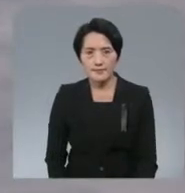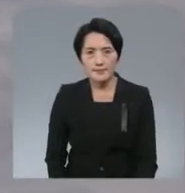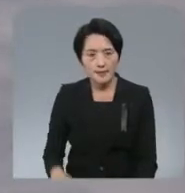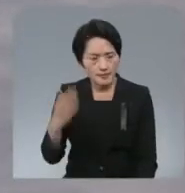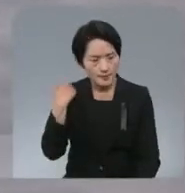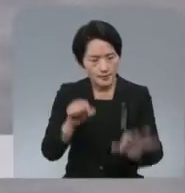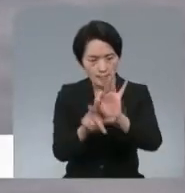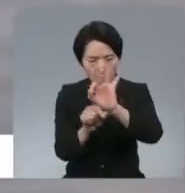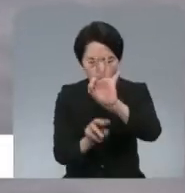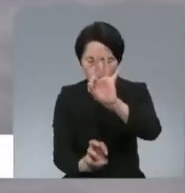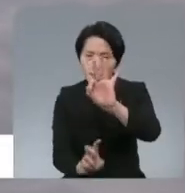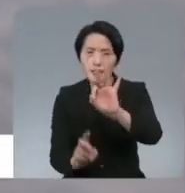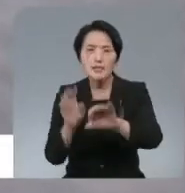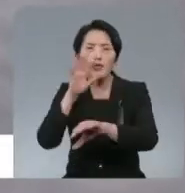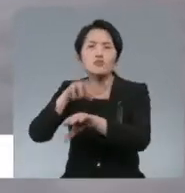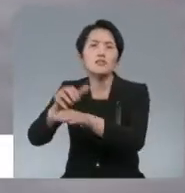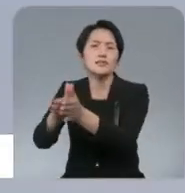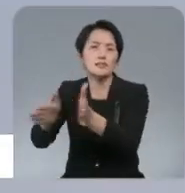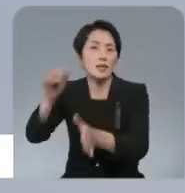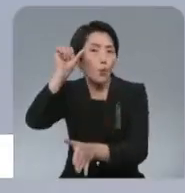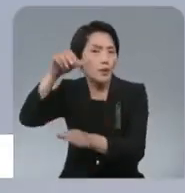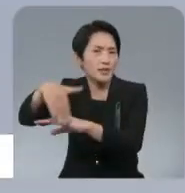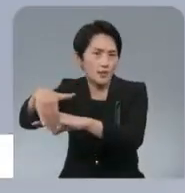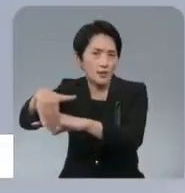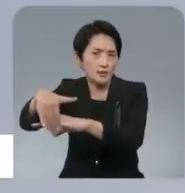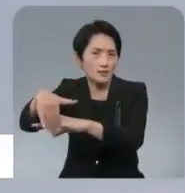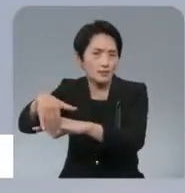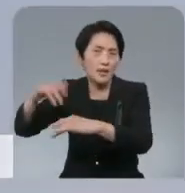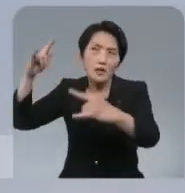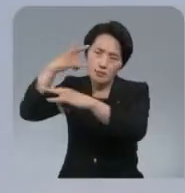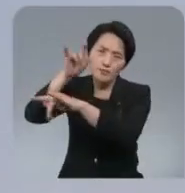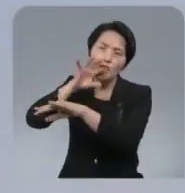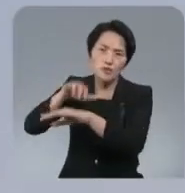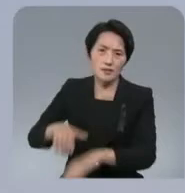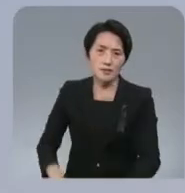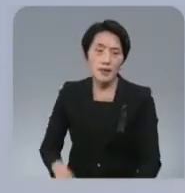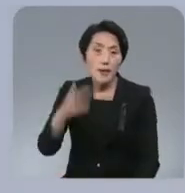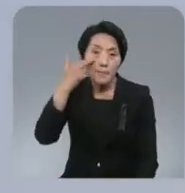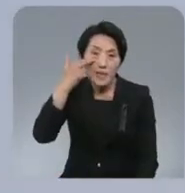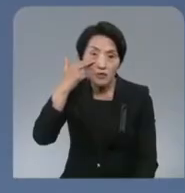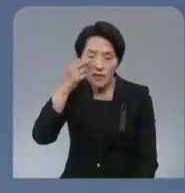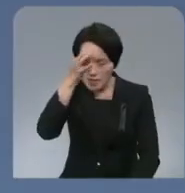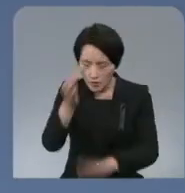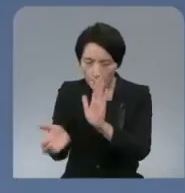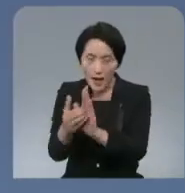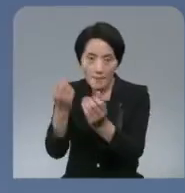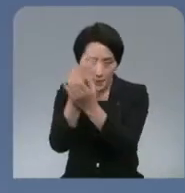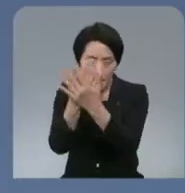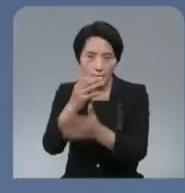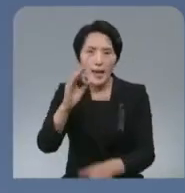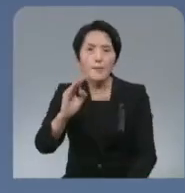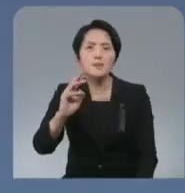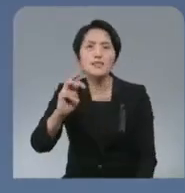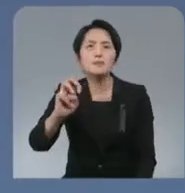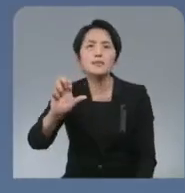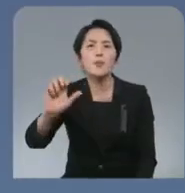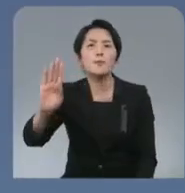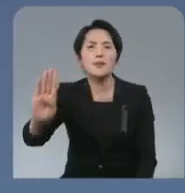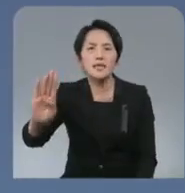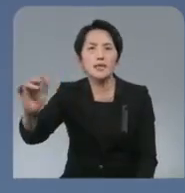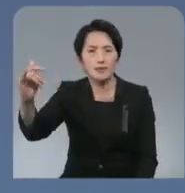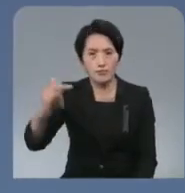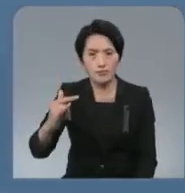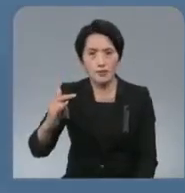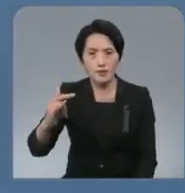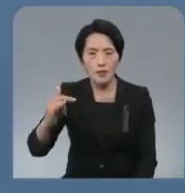hieß es weiter nordkorea hat im Anschluss an diese Mitteilung am Mittwoch über 10 Raketen verschiedener